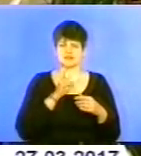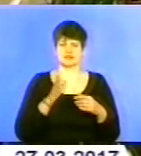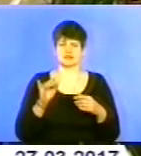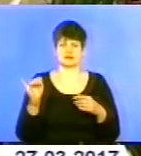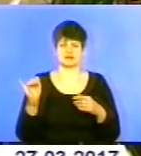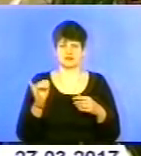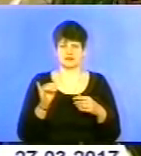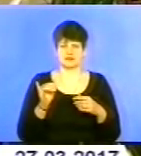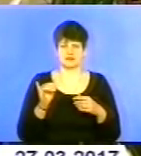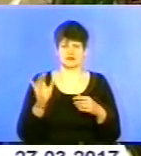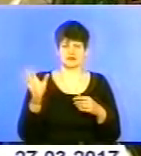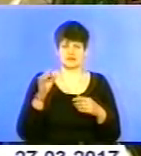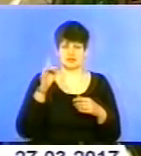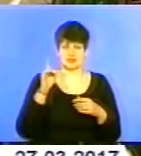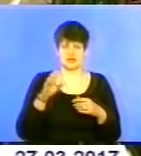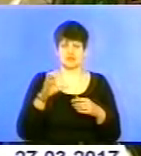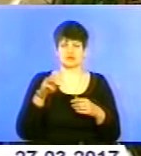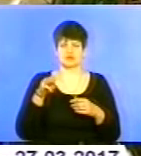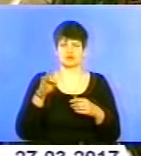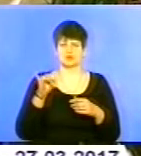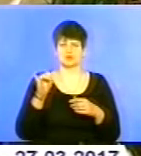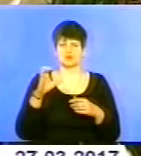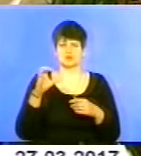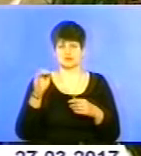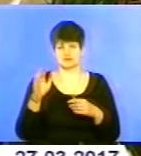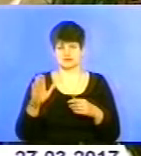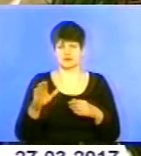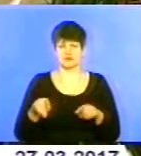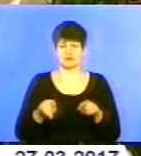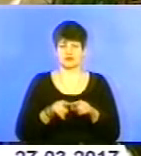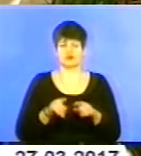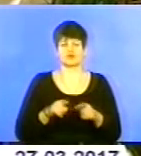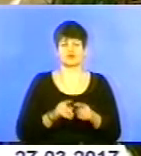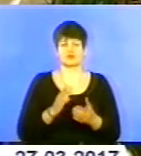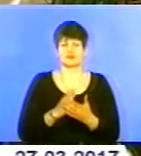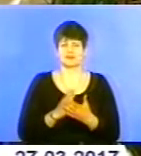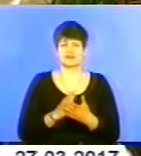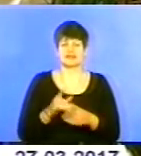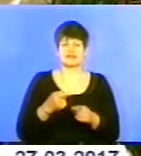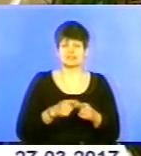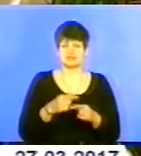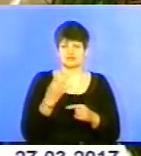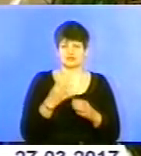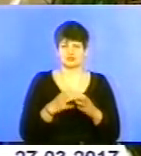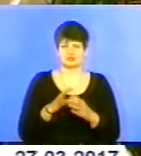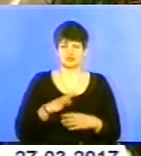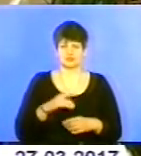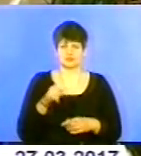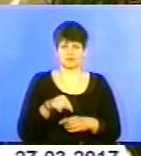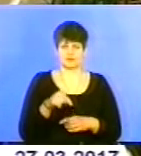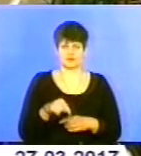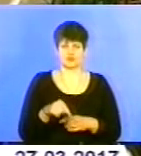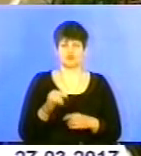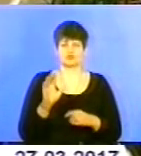і всім відома Струсівська заслужена капела бандуристів України «Кобзар». Ці колективи сьогодні будуть тут. Буде